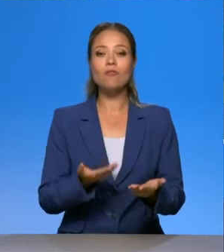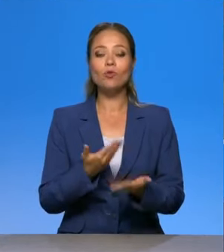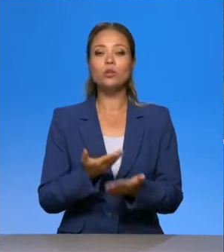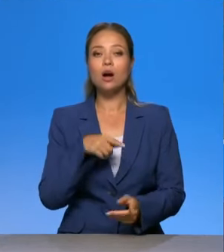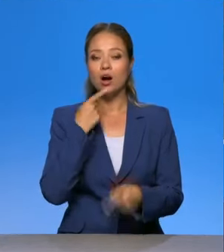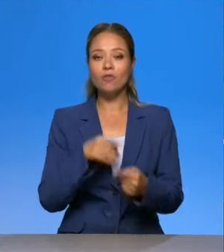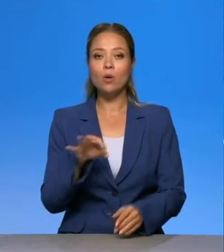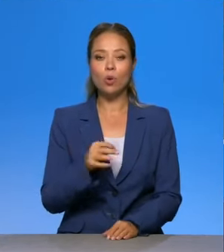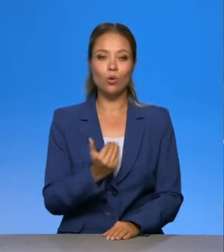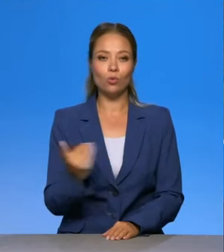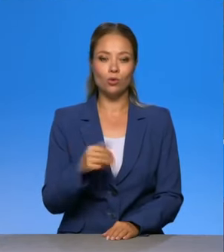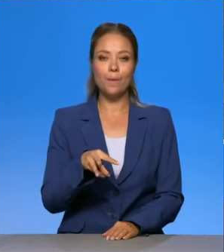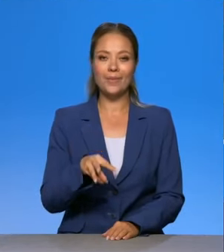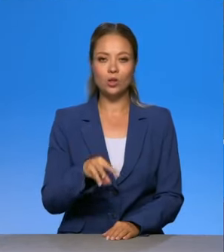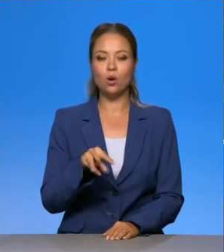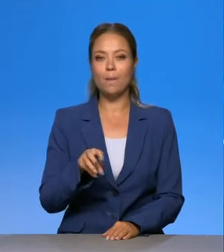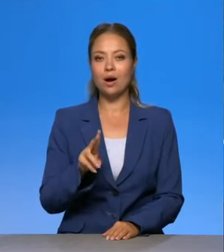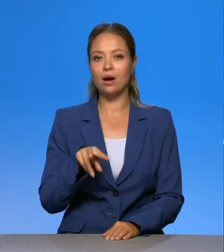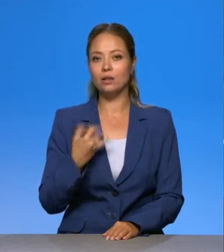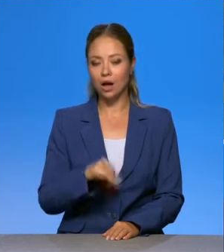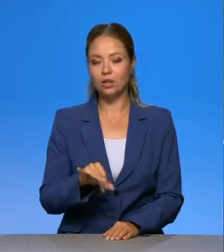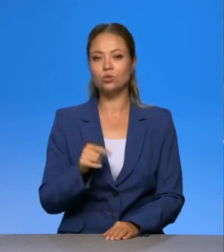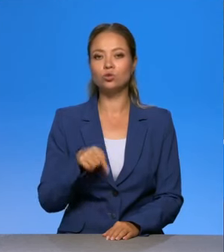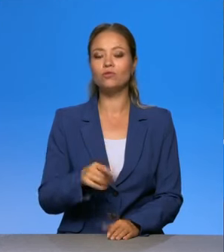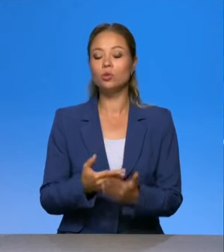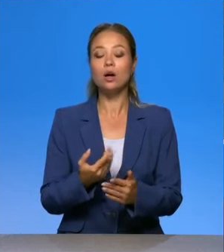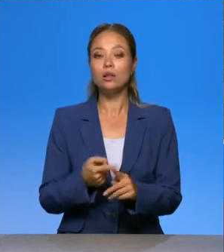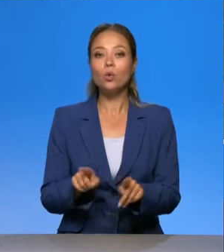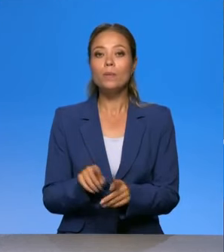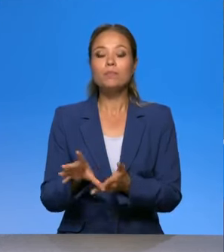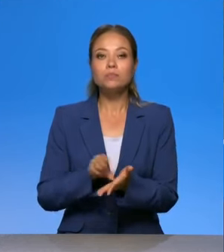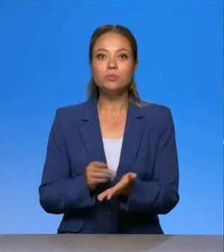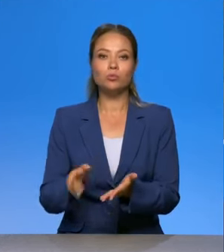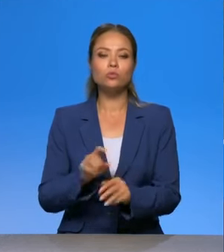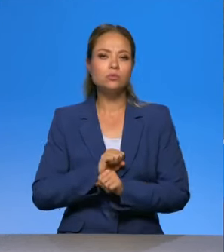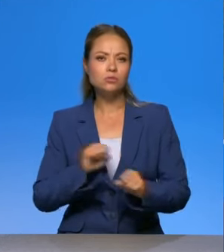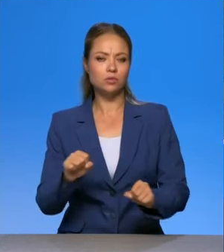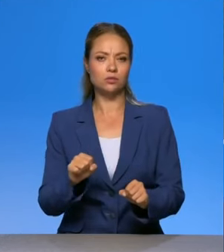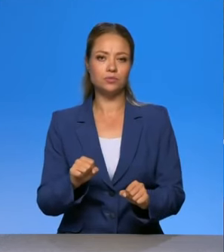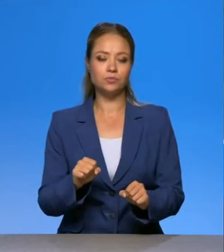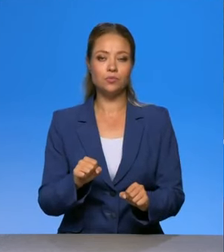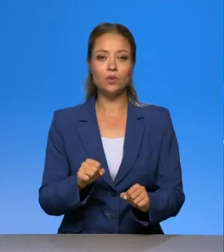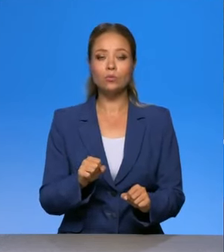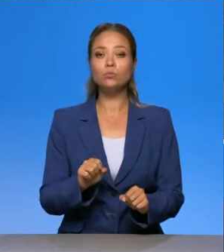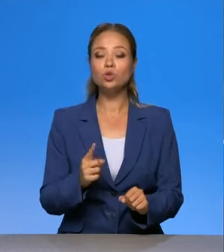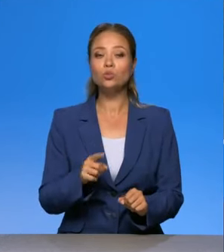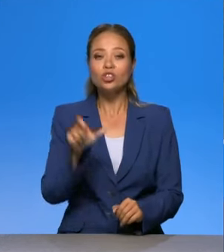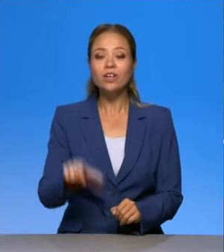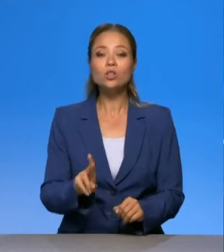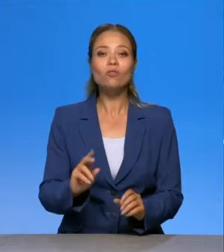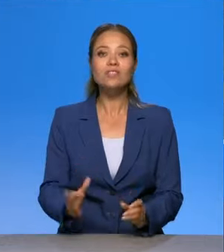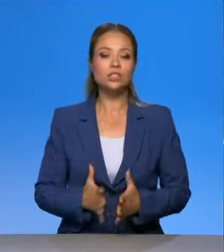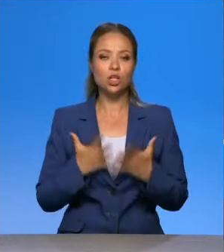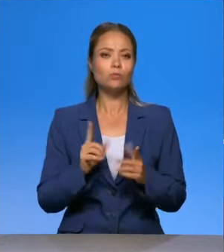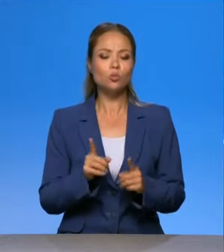его смелости, храбрости, примеру. И это действительно человек, который восхищает и тем, что он, понимаете, описывает